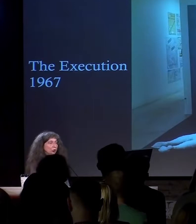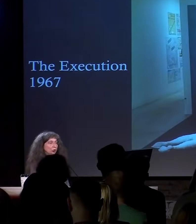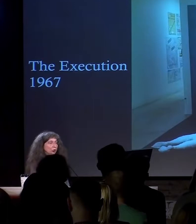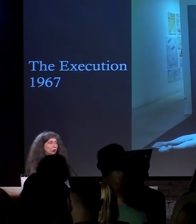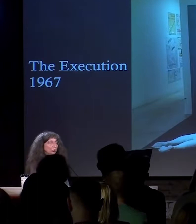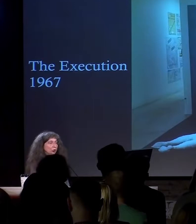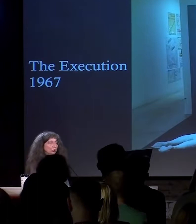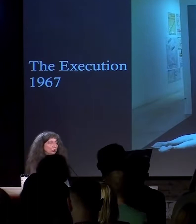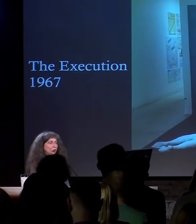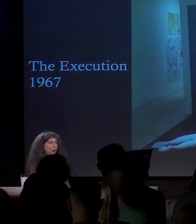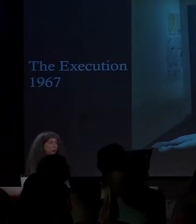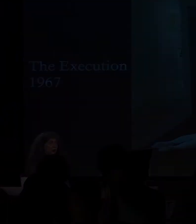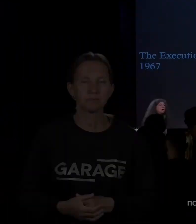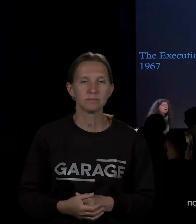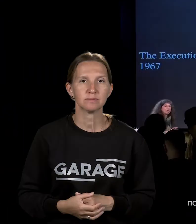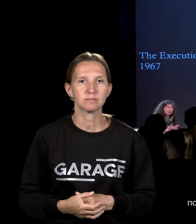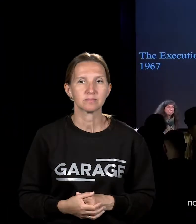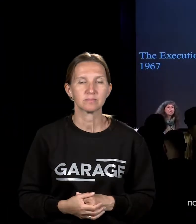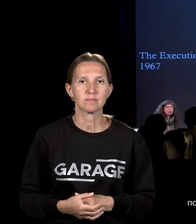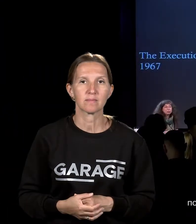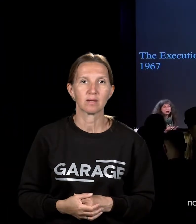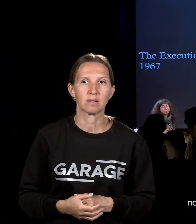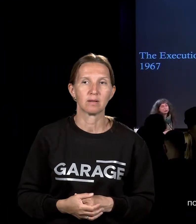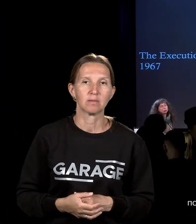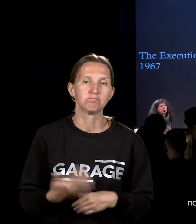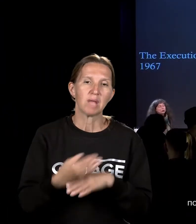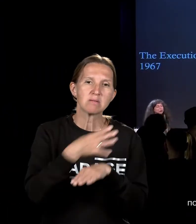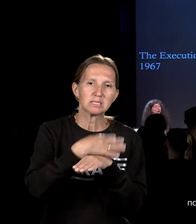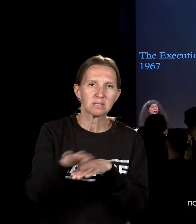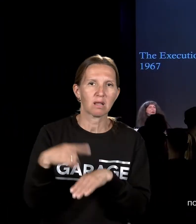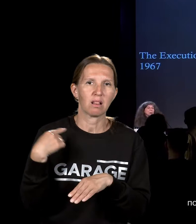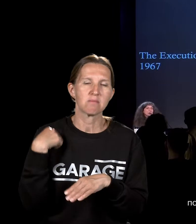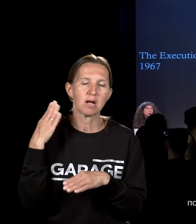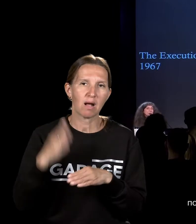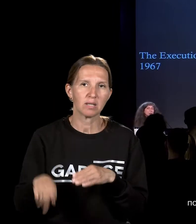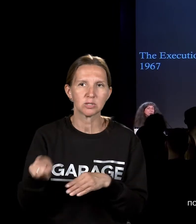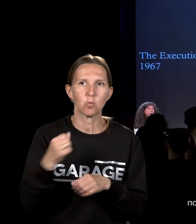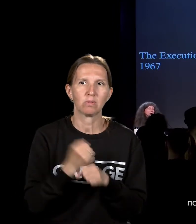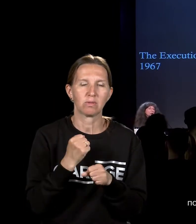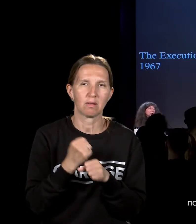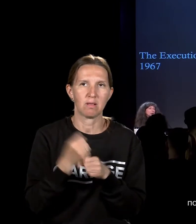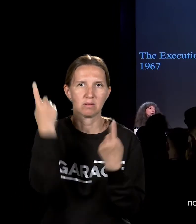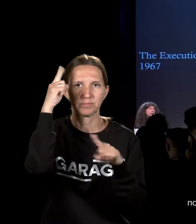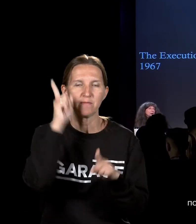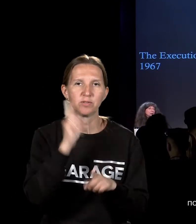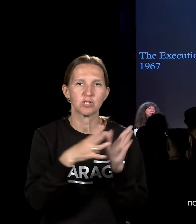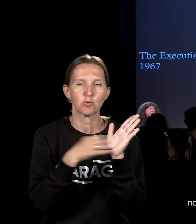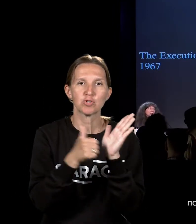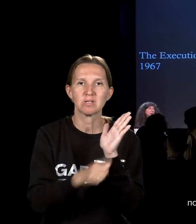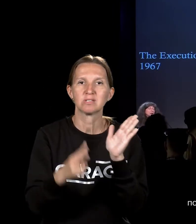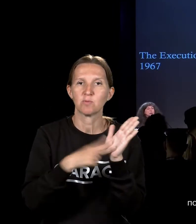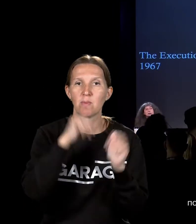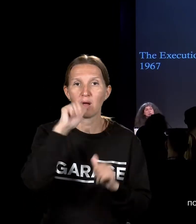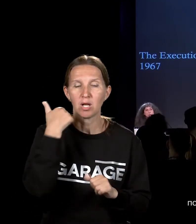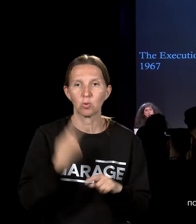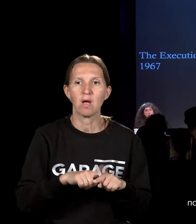стороны, одежда свисает вниз. Расстрел, казнь, то, что он делает в 1967 году, это годы